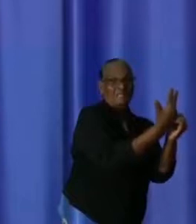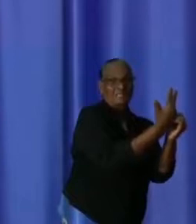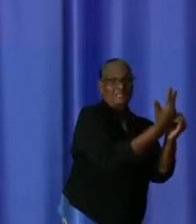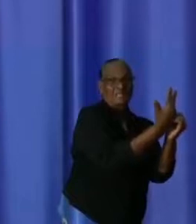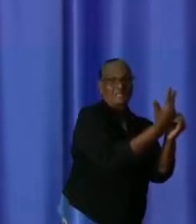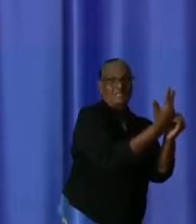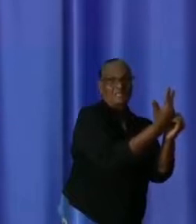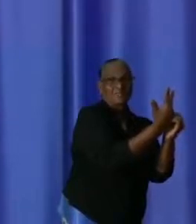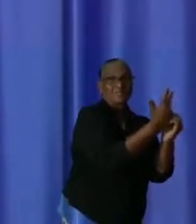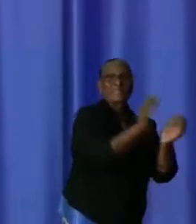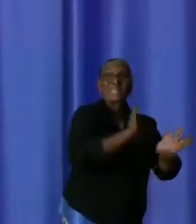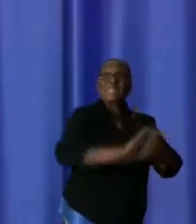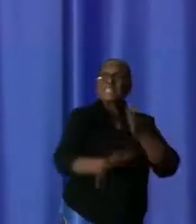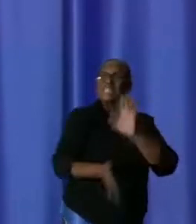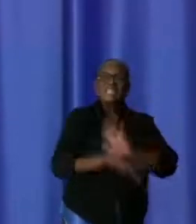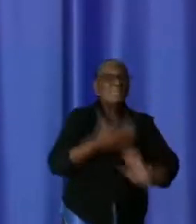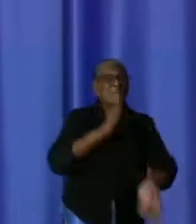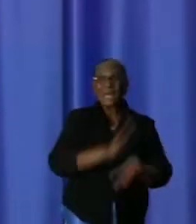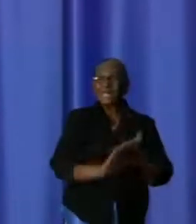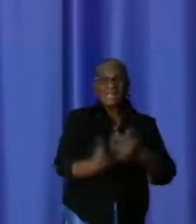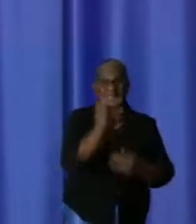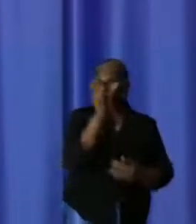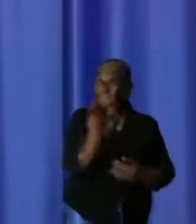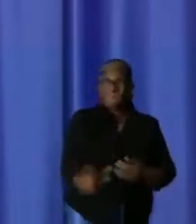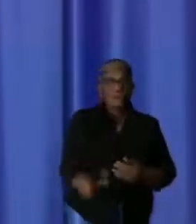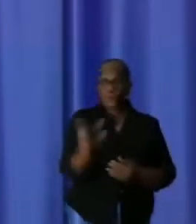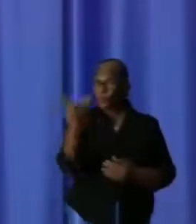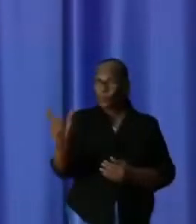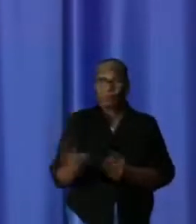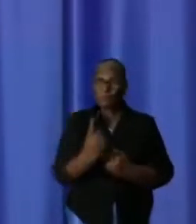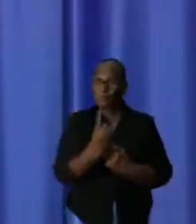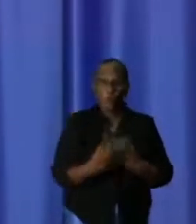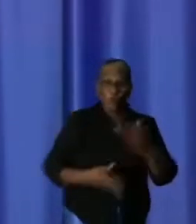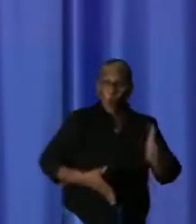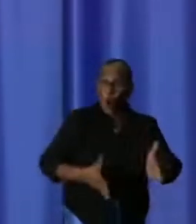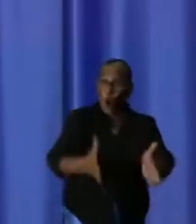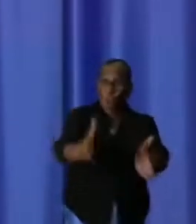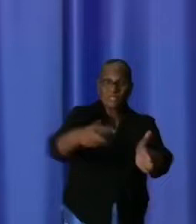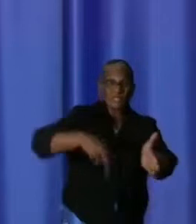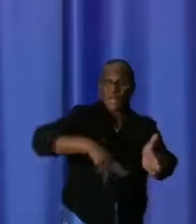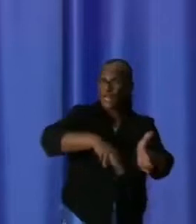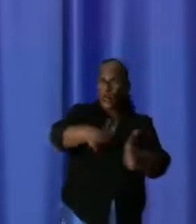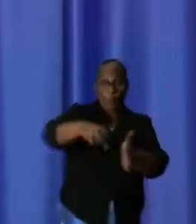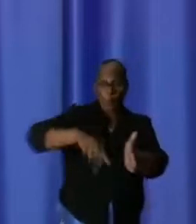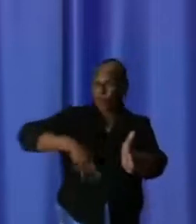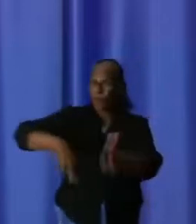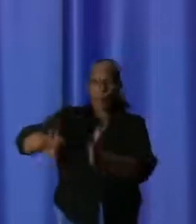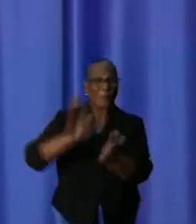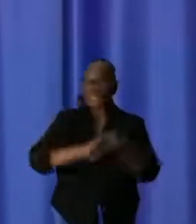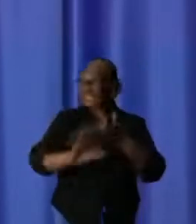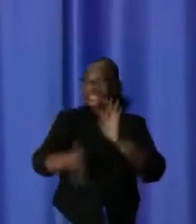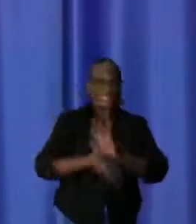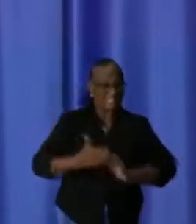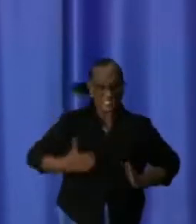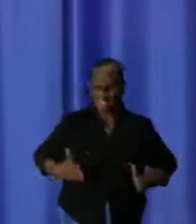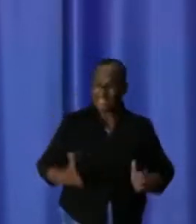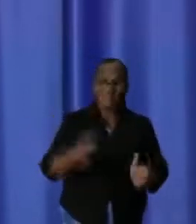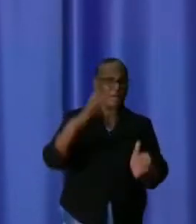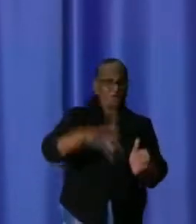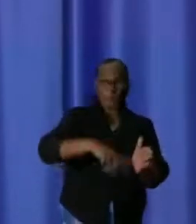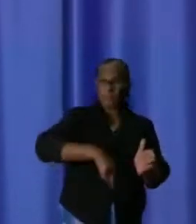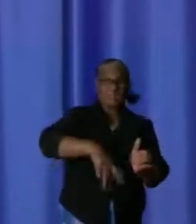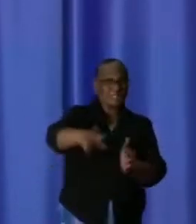dat we tak noasma no mag gona strati en a lockdown disi otang te nanga zonde